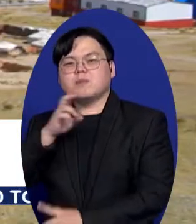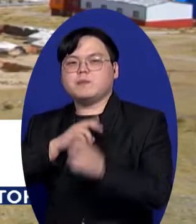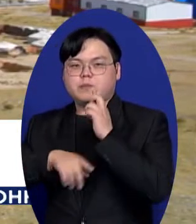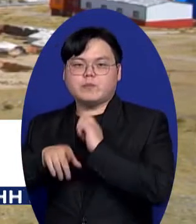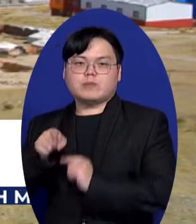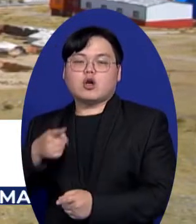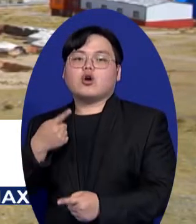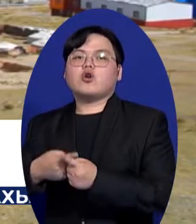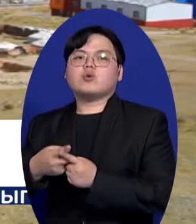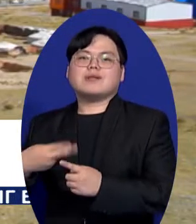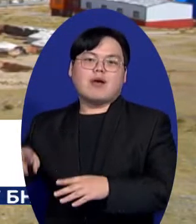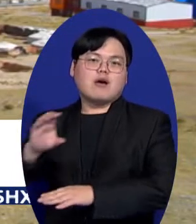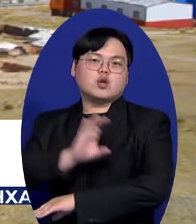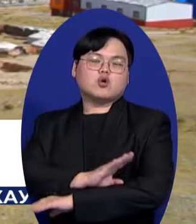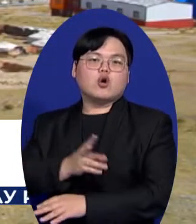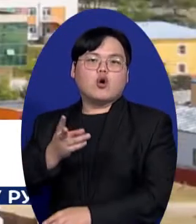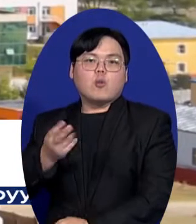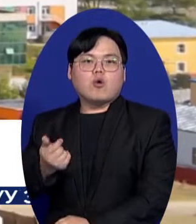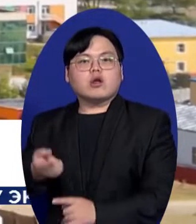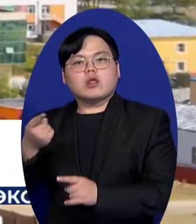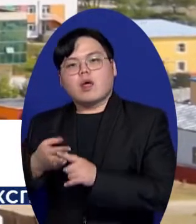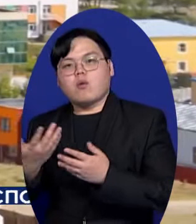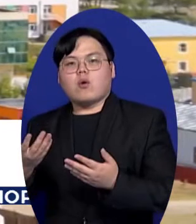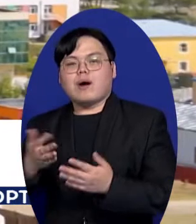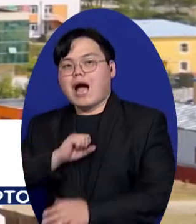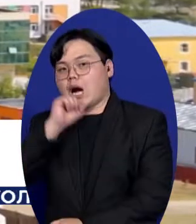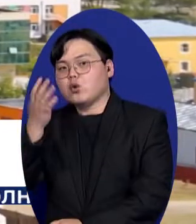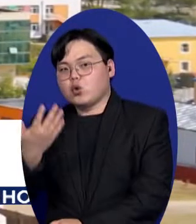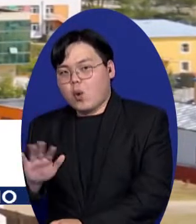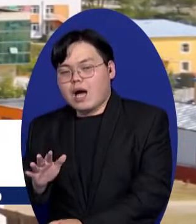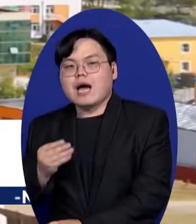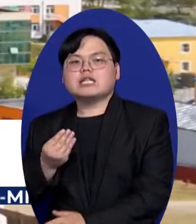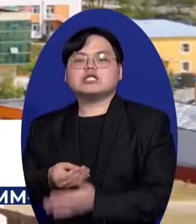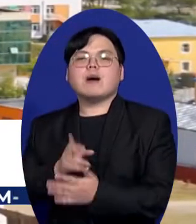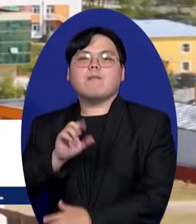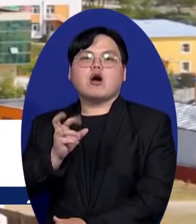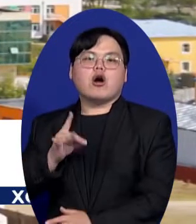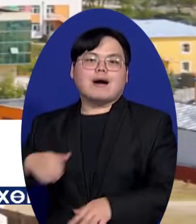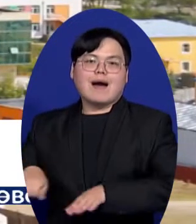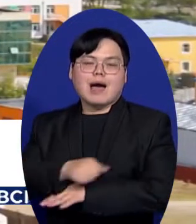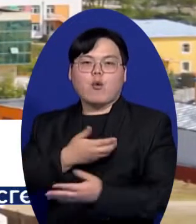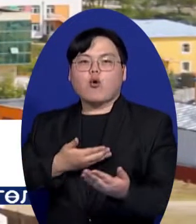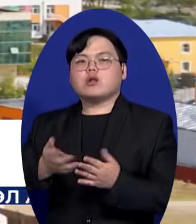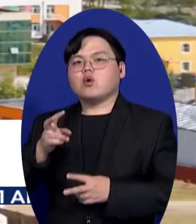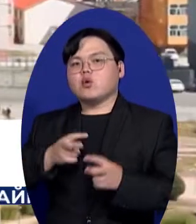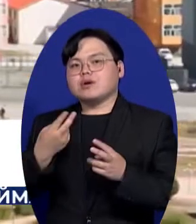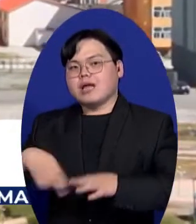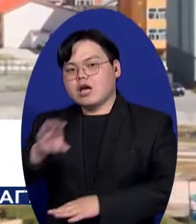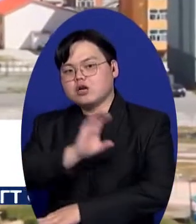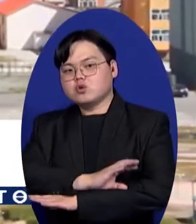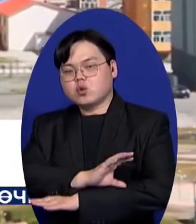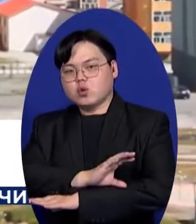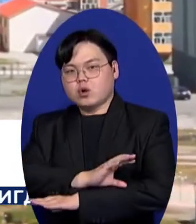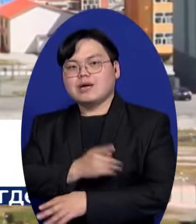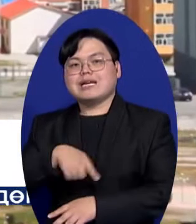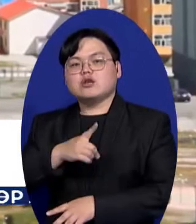нутаг дахь ихтэйд сургуулийн төлбөр нэмэгдсэн эсхийг бид тодруулсан юм. Тухайлбал Баянгор аймаг дахь худалдаа үйлдвэрлэлийн их сургуулийн хувьд энэ